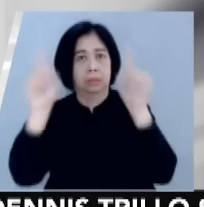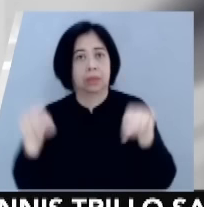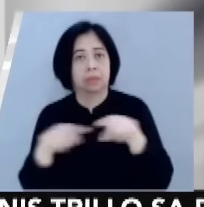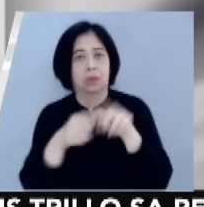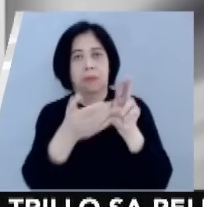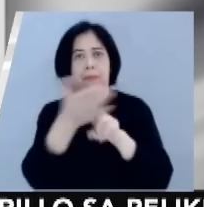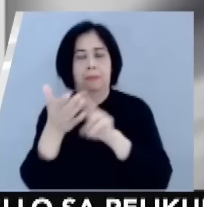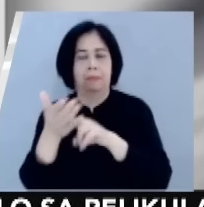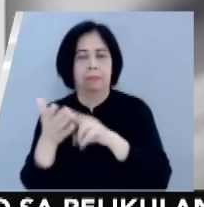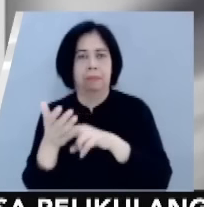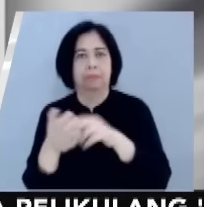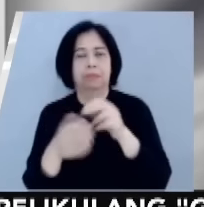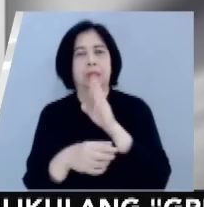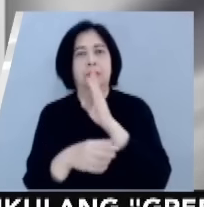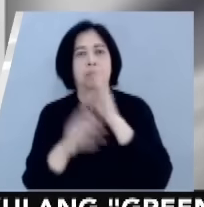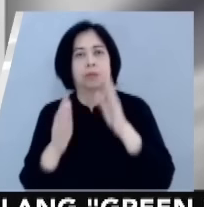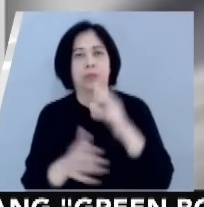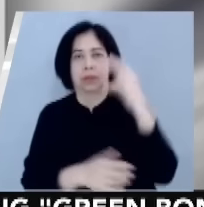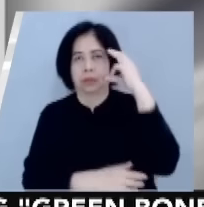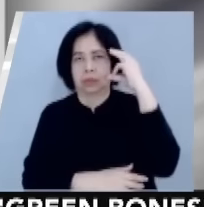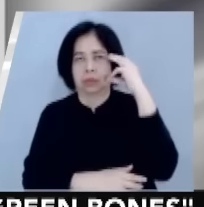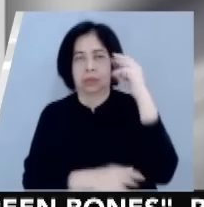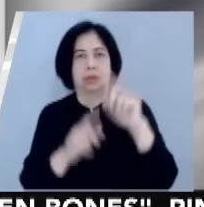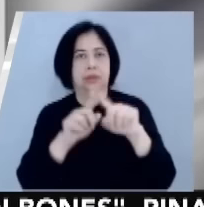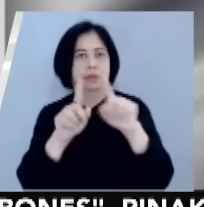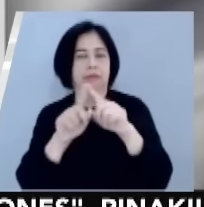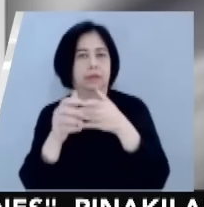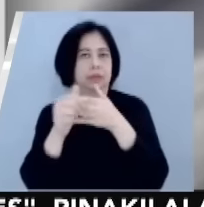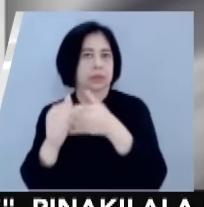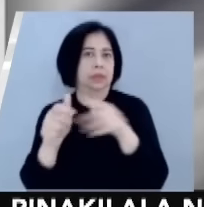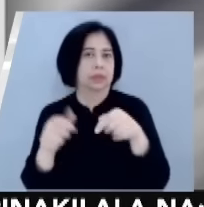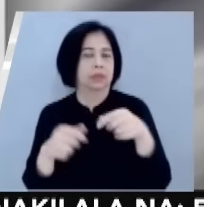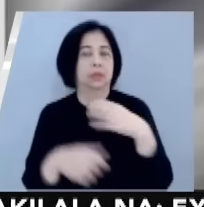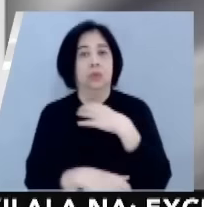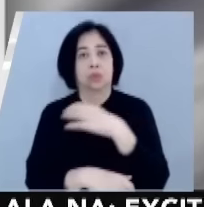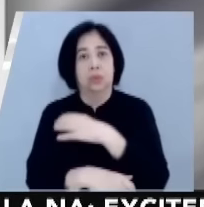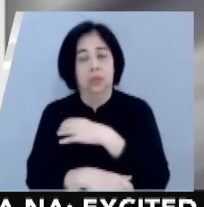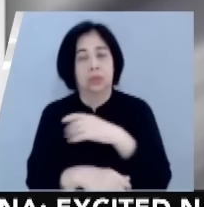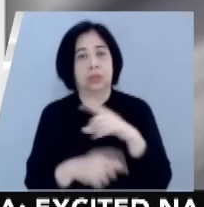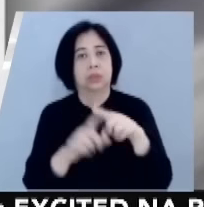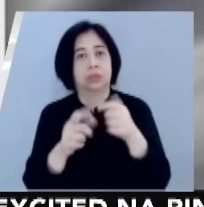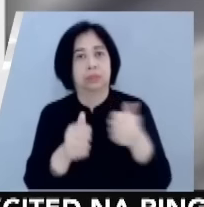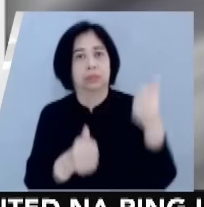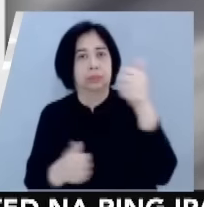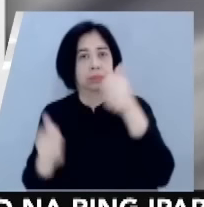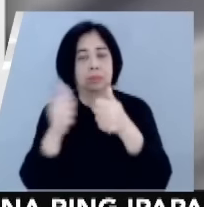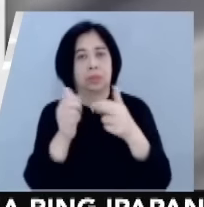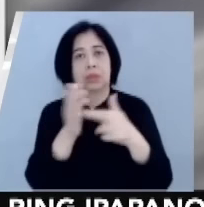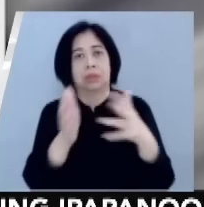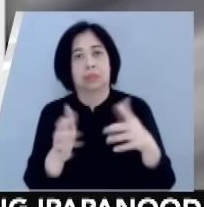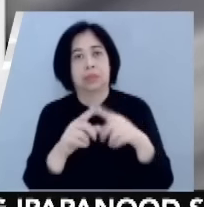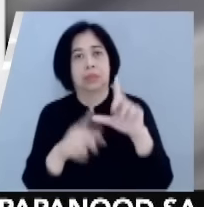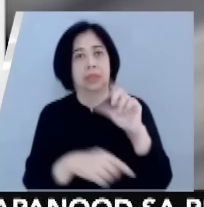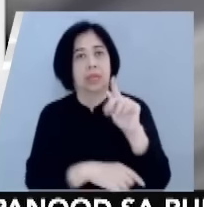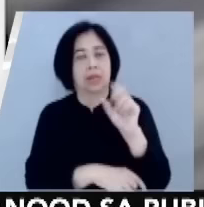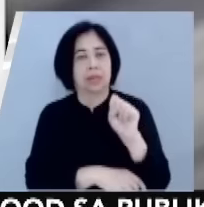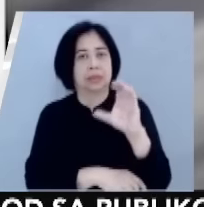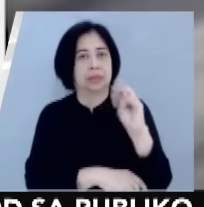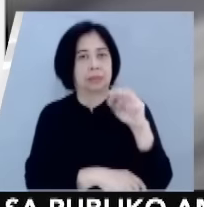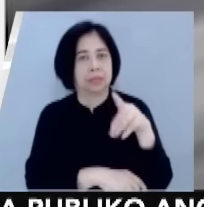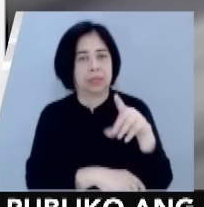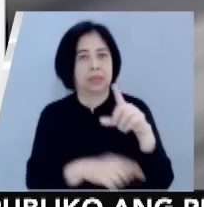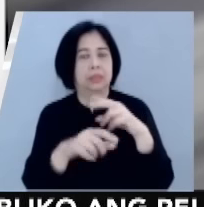Speaker Martin Romualdez at ng iba pang leader ng Kamara at mga pinuno o kinatawan ng lakas CMD, National